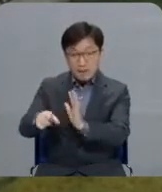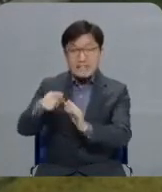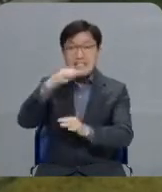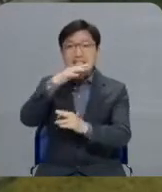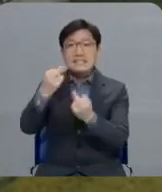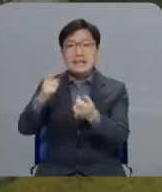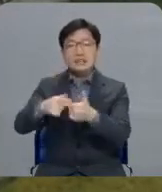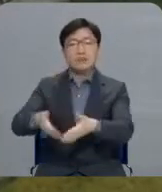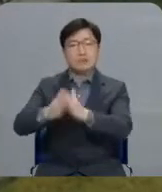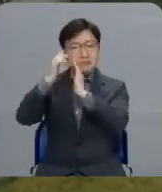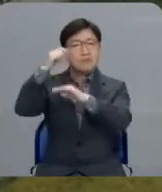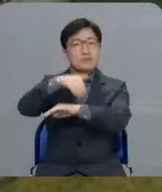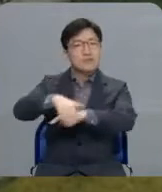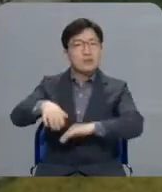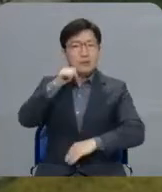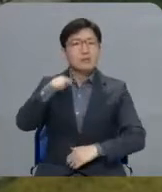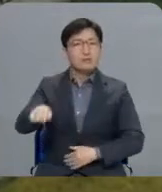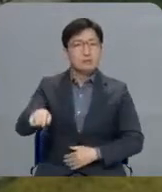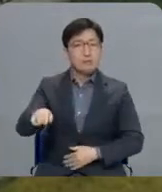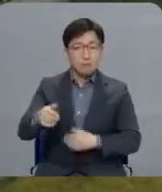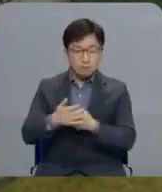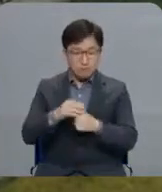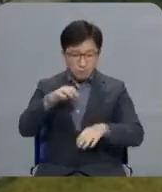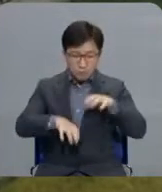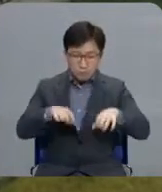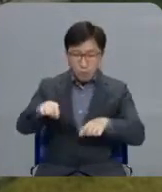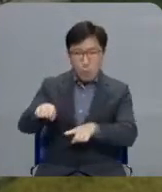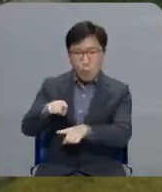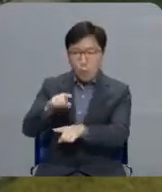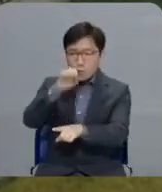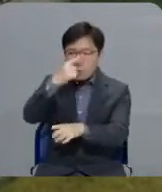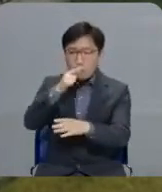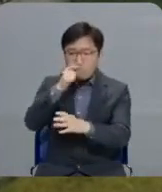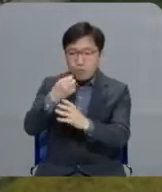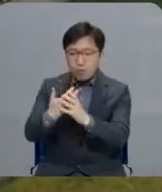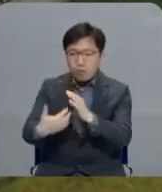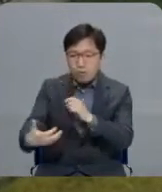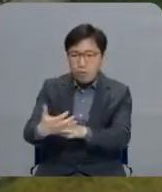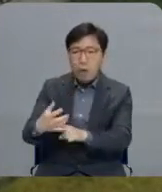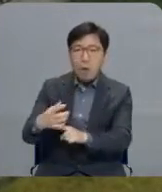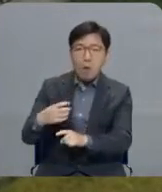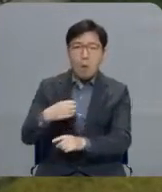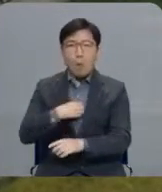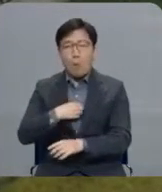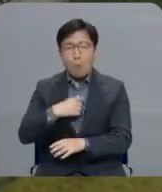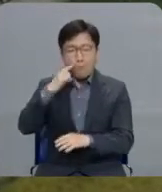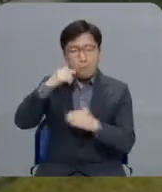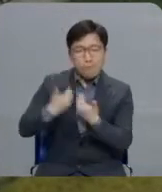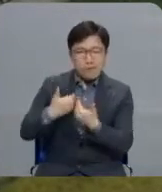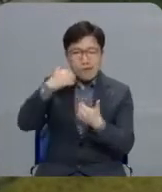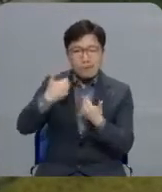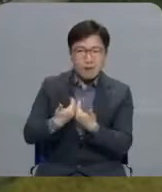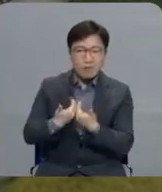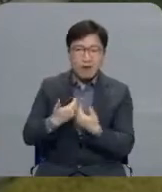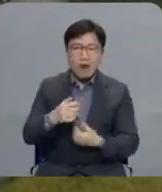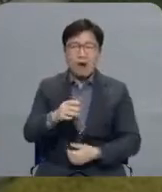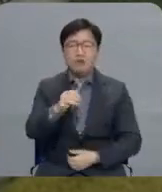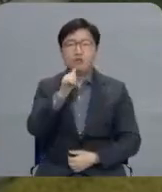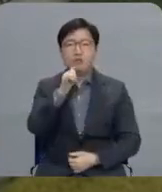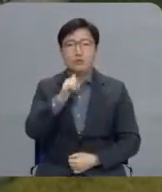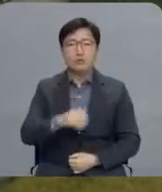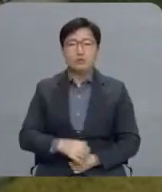예정입니다. 마을 주민들은 유해물질이 나오지 않을까 걱정하면서 반발하고 있다고 하는데요. 이수진 기자가